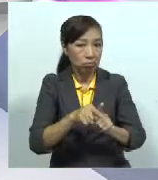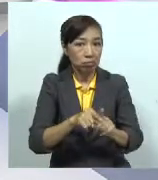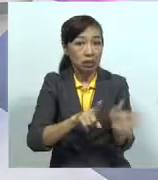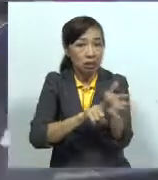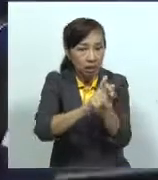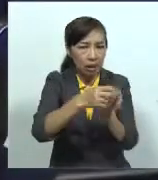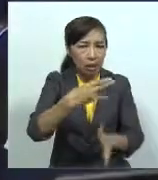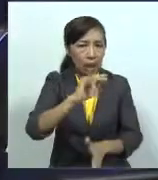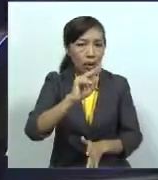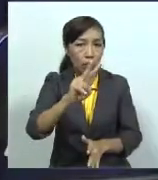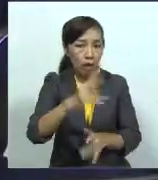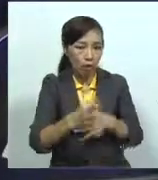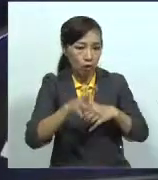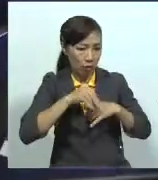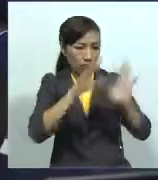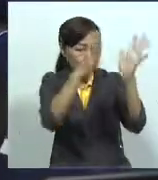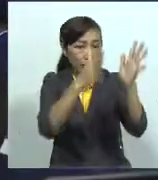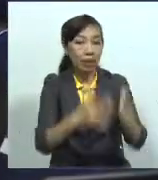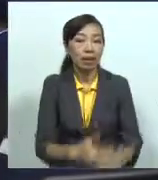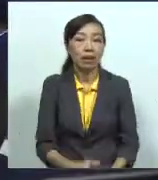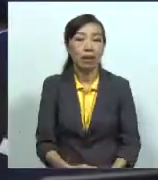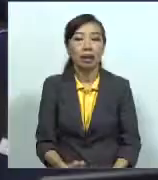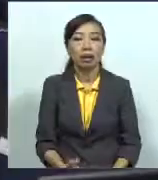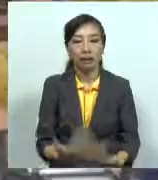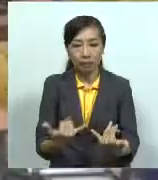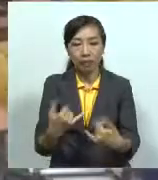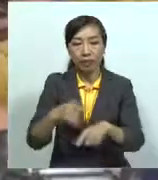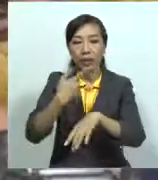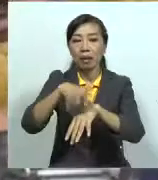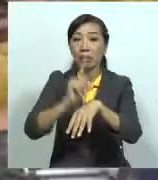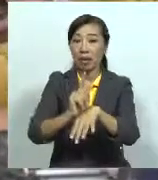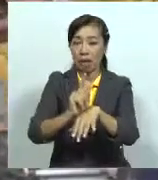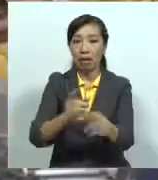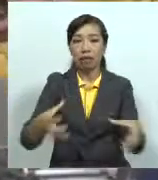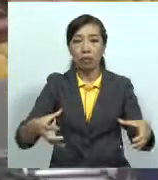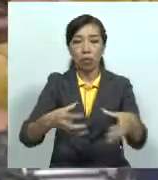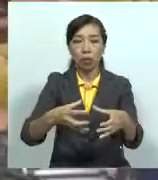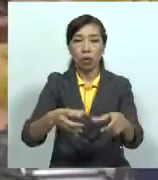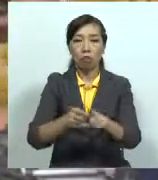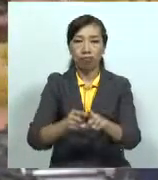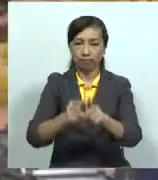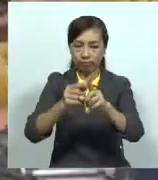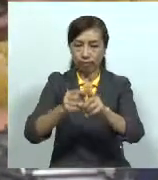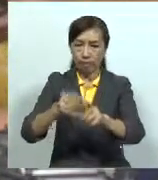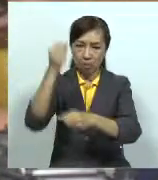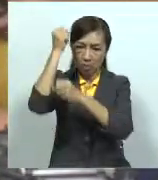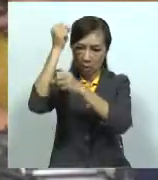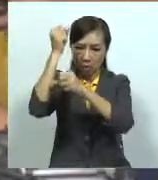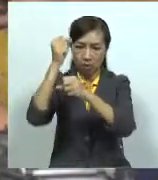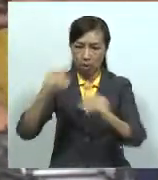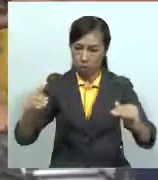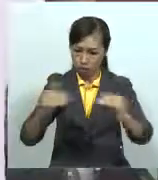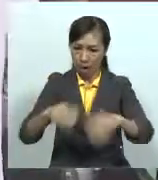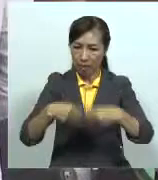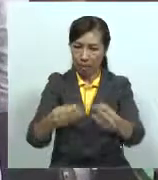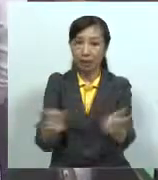นายรณรงค์แก้วเพชรทนายความแล้วก็ประธานเครือข่ายรณรงค์ทวงคืนความยุติธรรมในสังคมพร้อมด้วยนางม